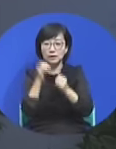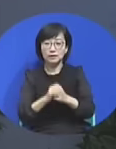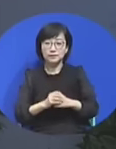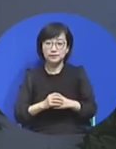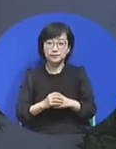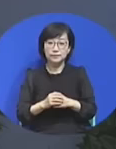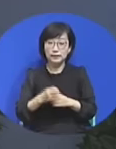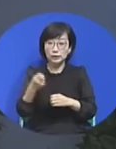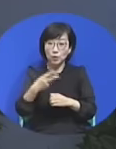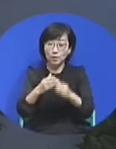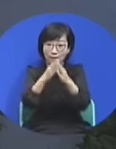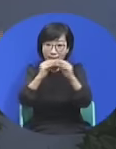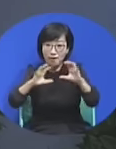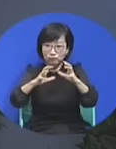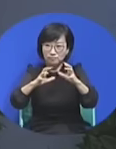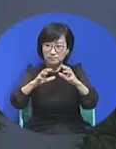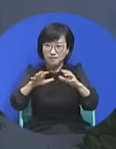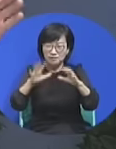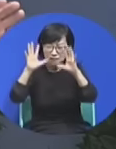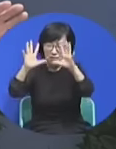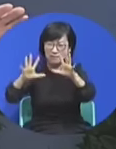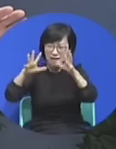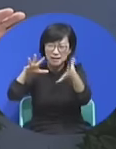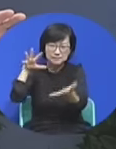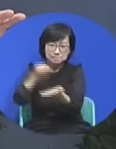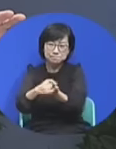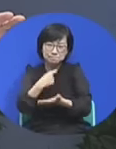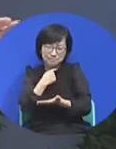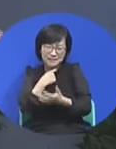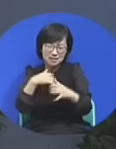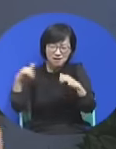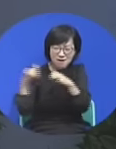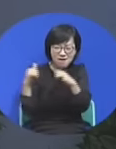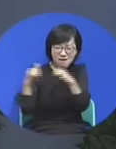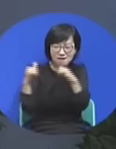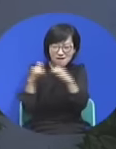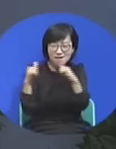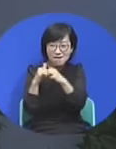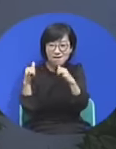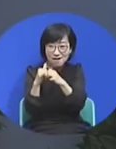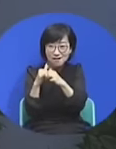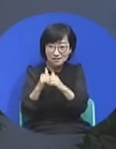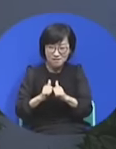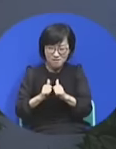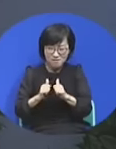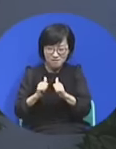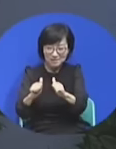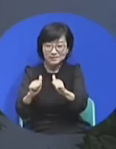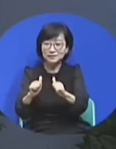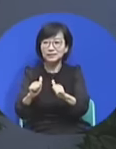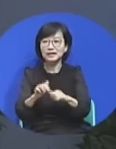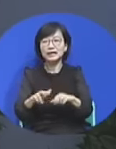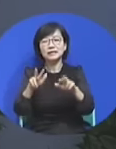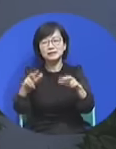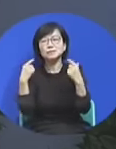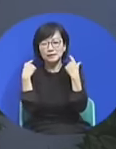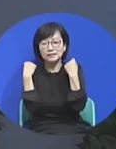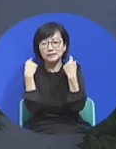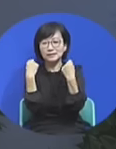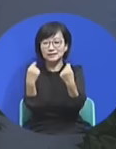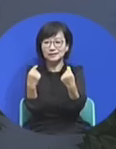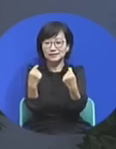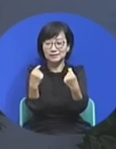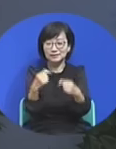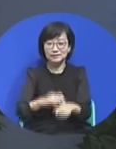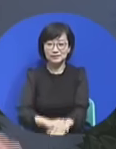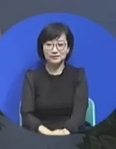일으킨 패권주의 지금도 있습니다. 이게 애굽이었습니다. These hegemons, these countries continue to go out and conquer countries by waging war of their countries like that even